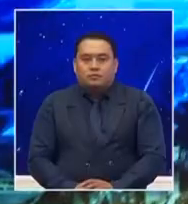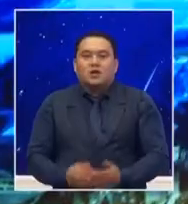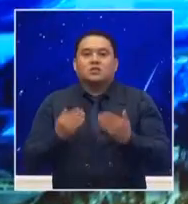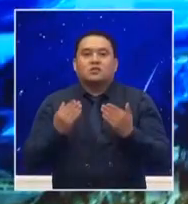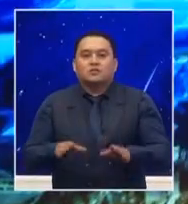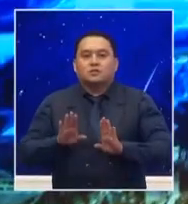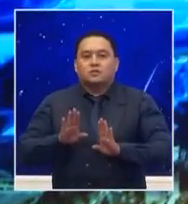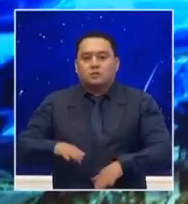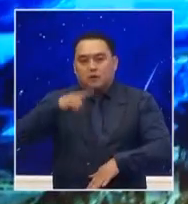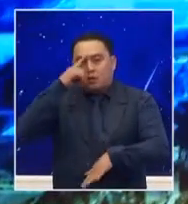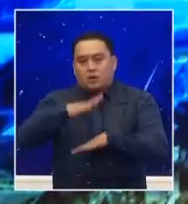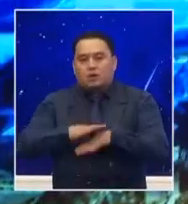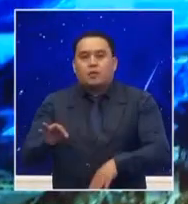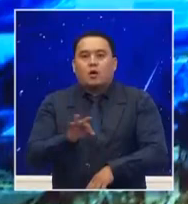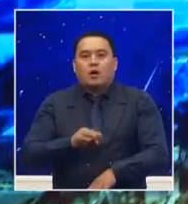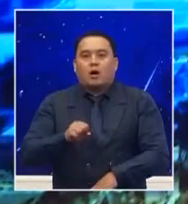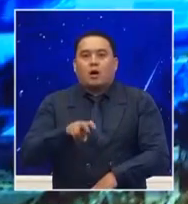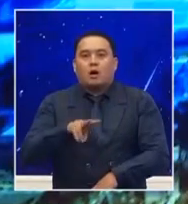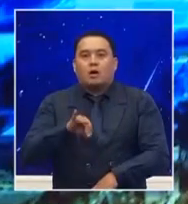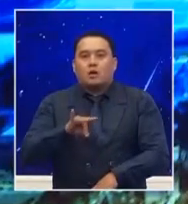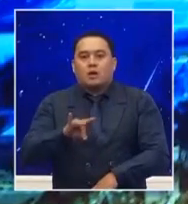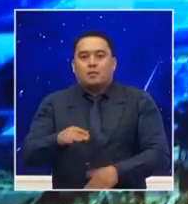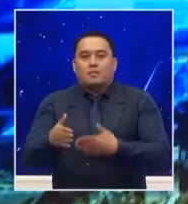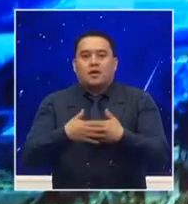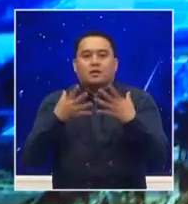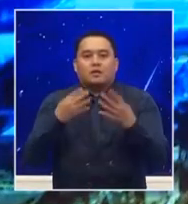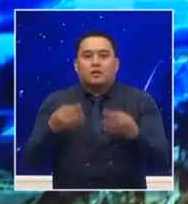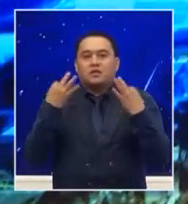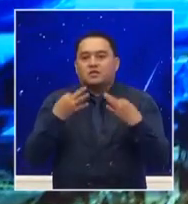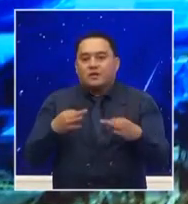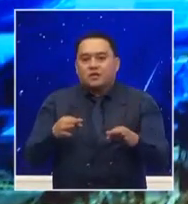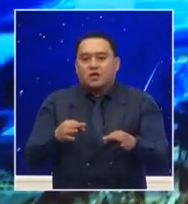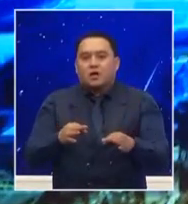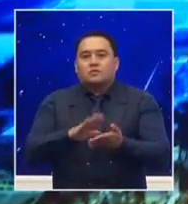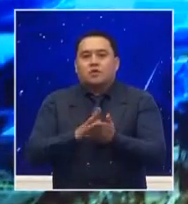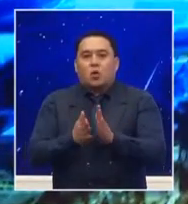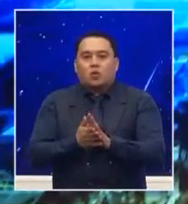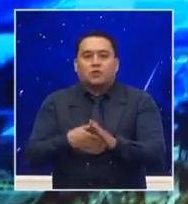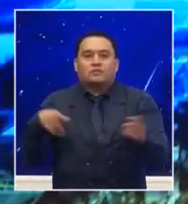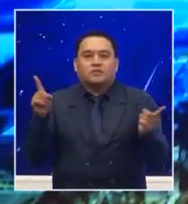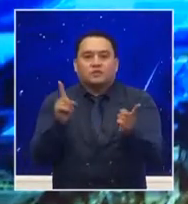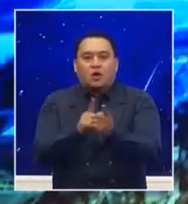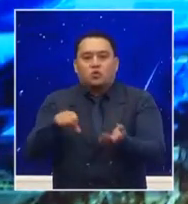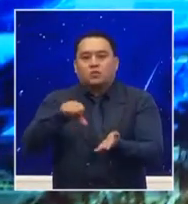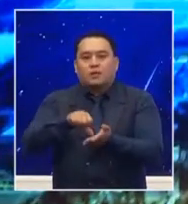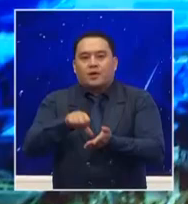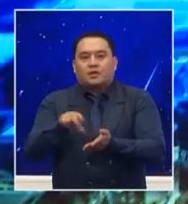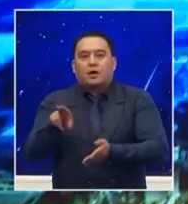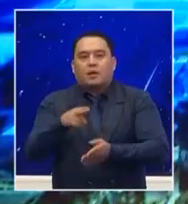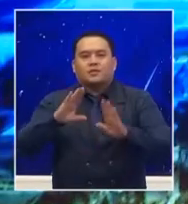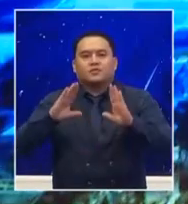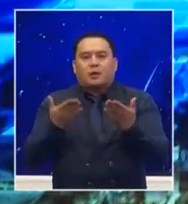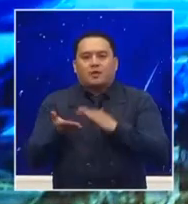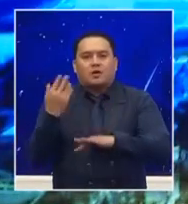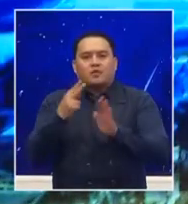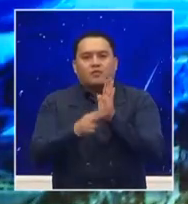Сегодня заместитель акима Алматинской области Рустам Алиев в преддверии Дня независимости по сложившейся традиции встретился с участниками